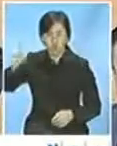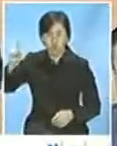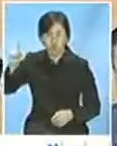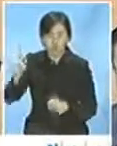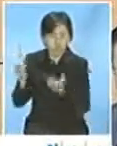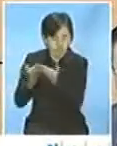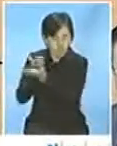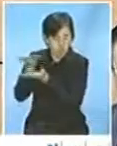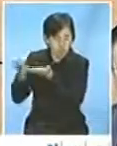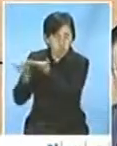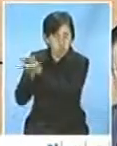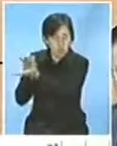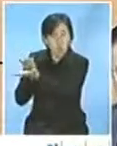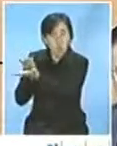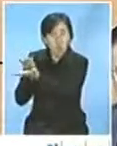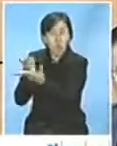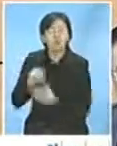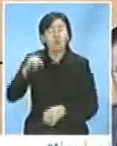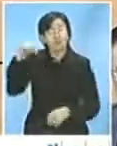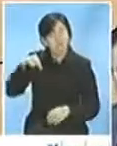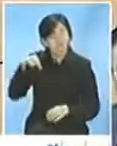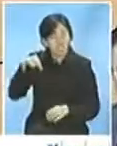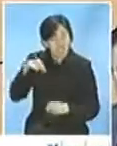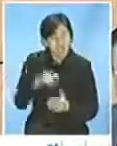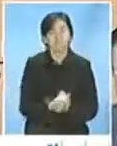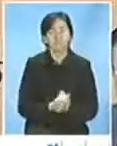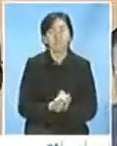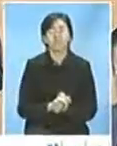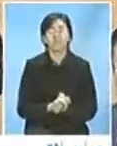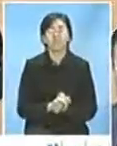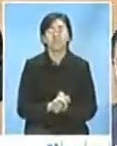คดีนี้ไม่ใช่ว่า